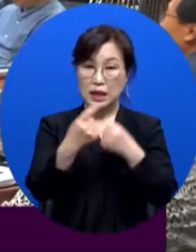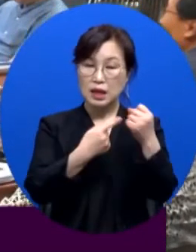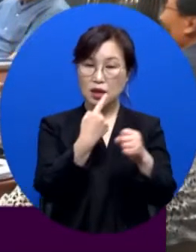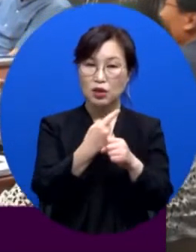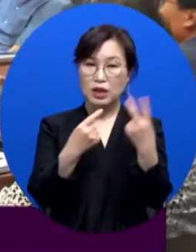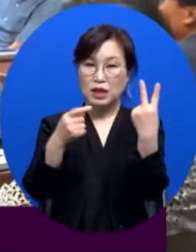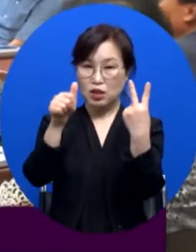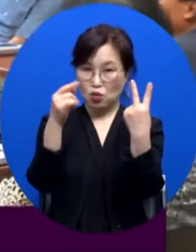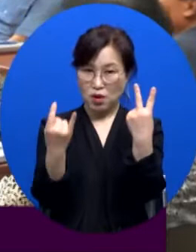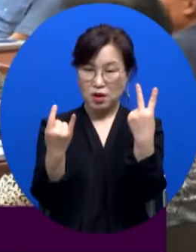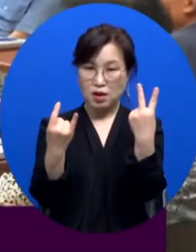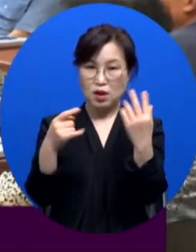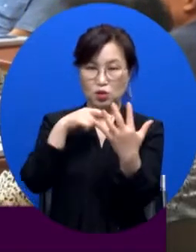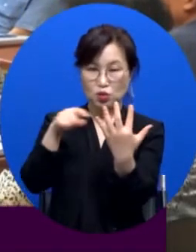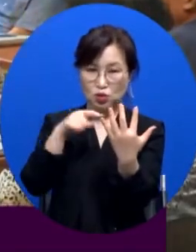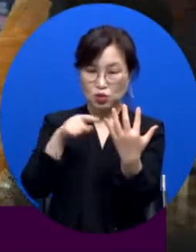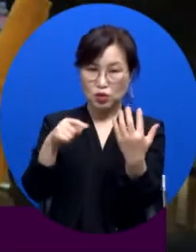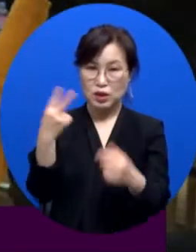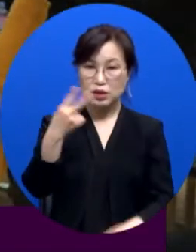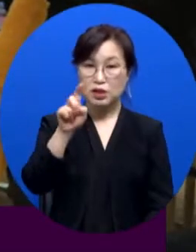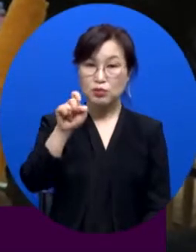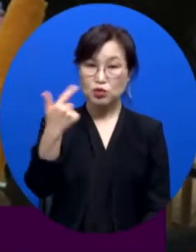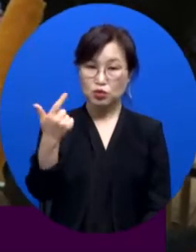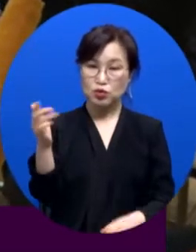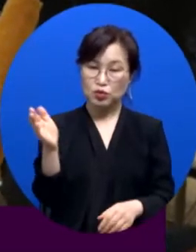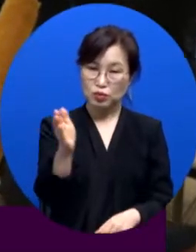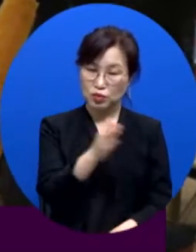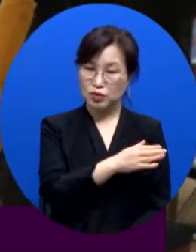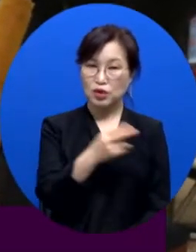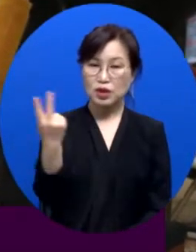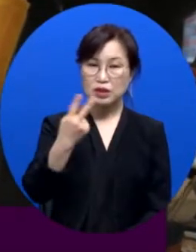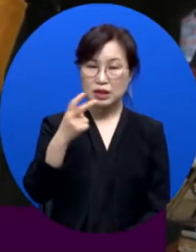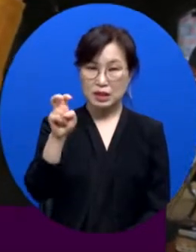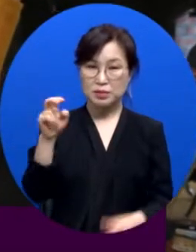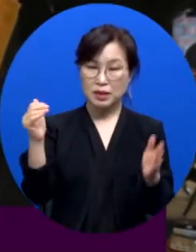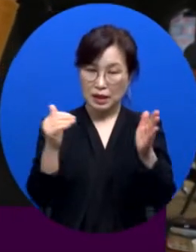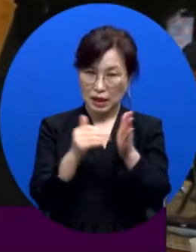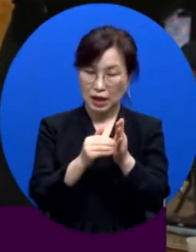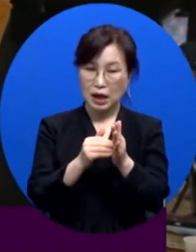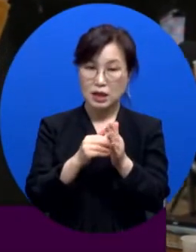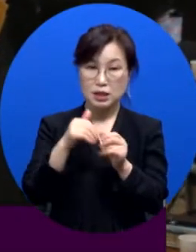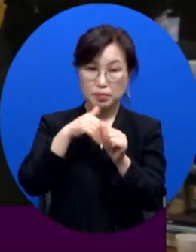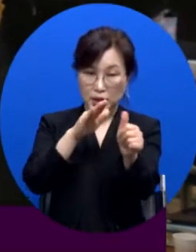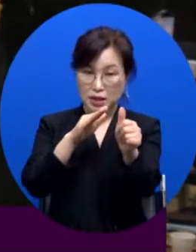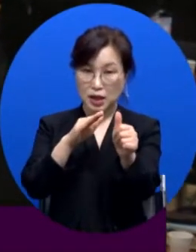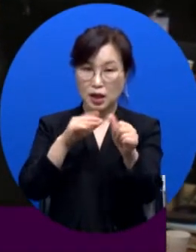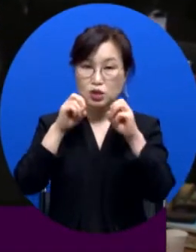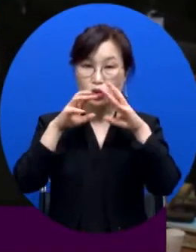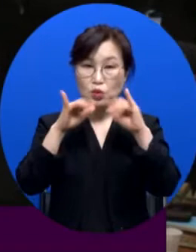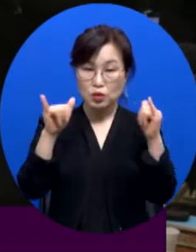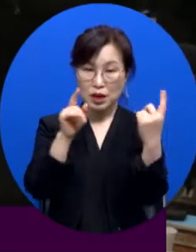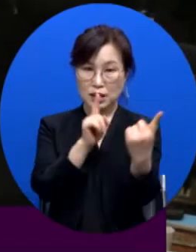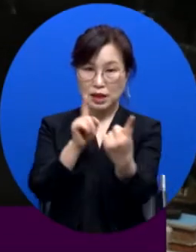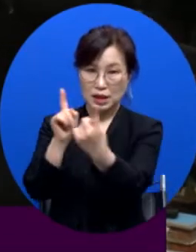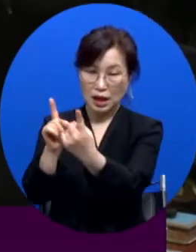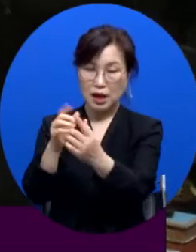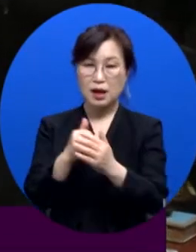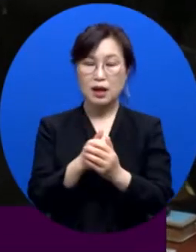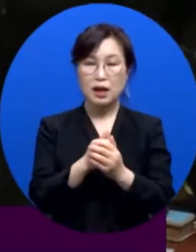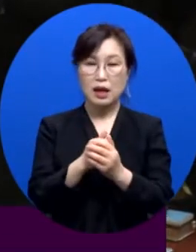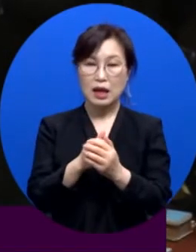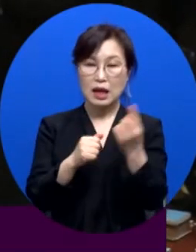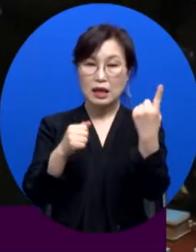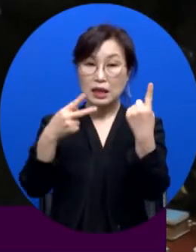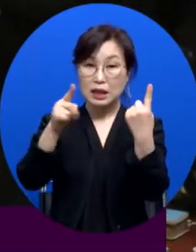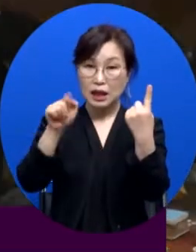실시하고 있는데요. 2016년부터 2020년까지 기성해선이가 파송한 선교사들을 대상으로 한 1단계